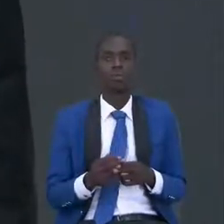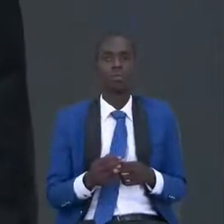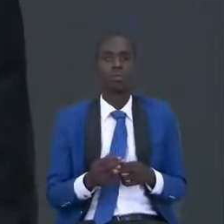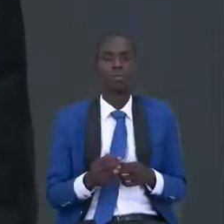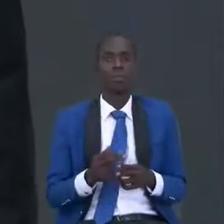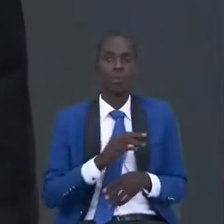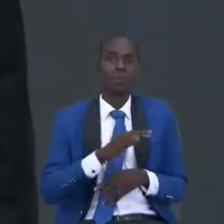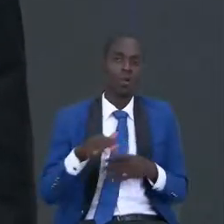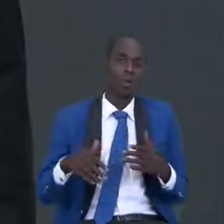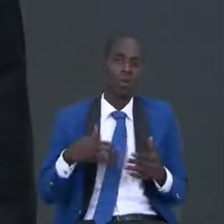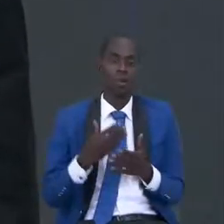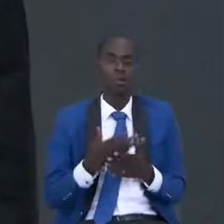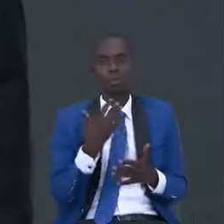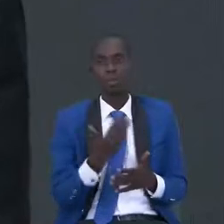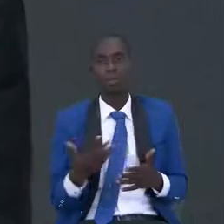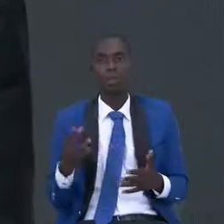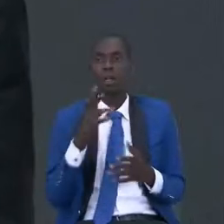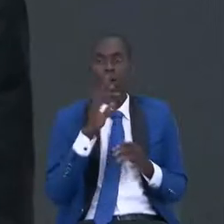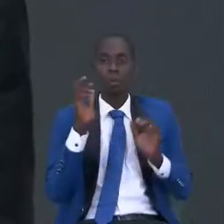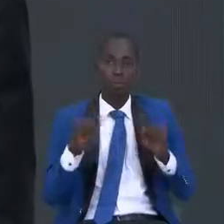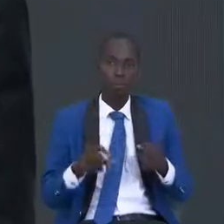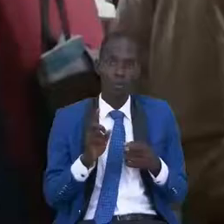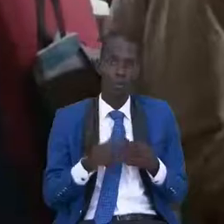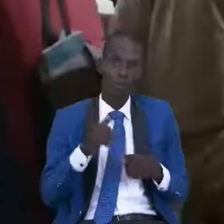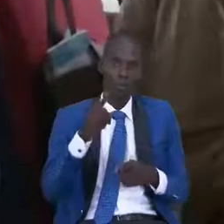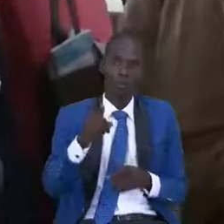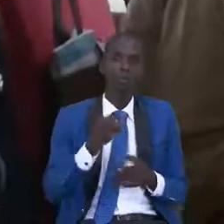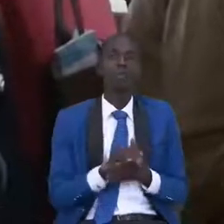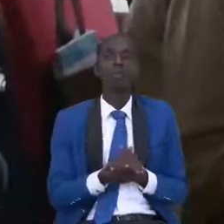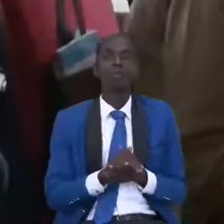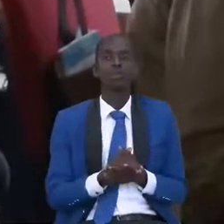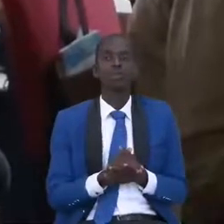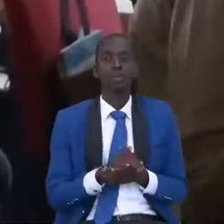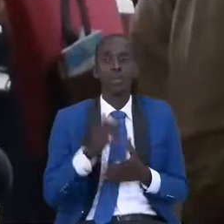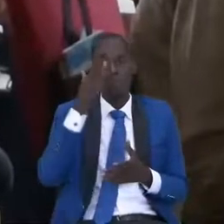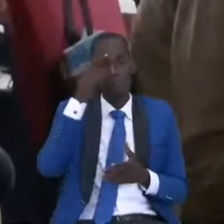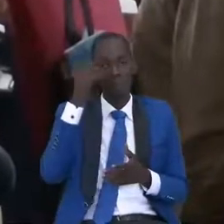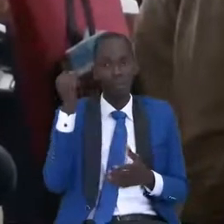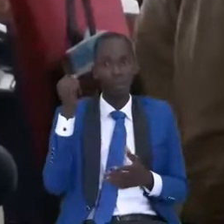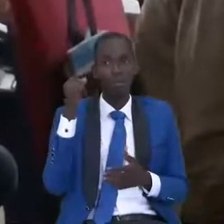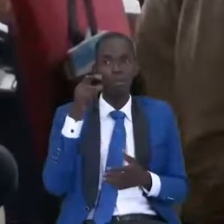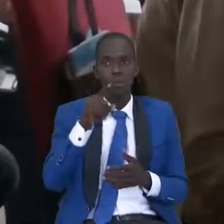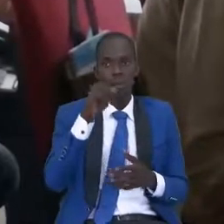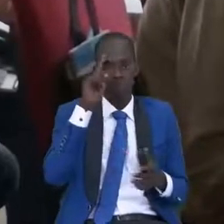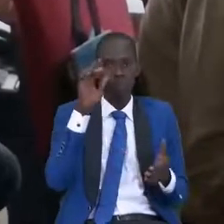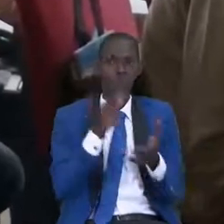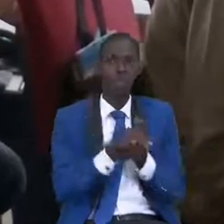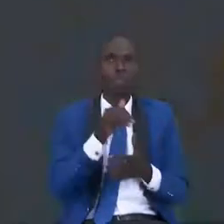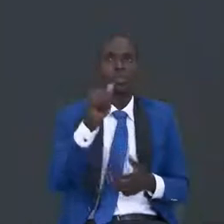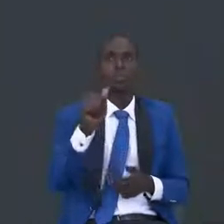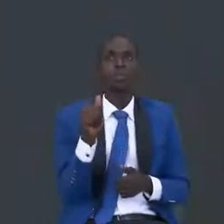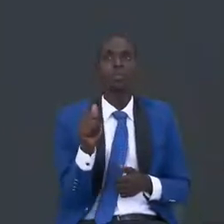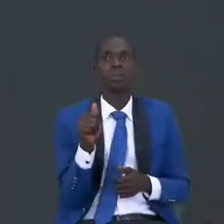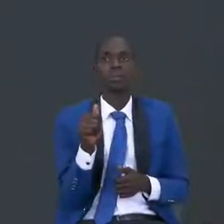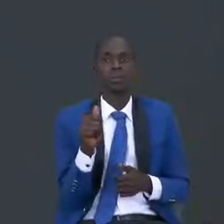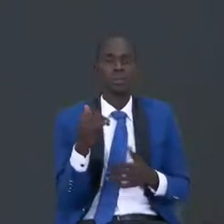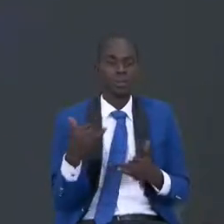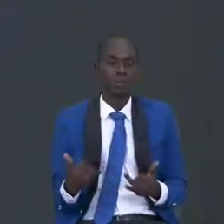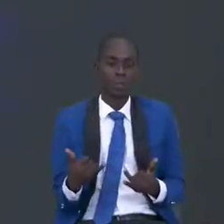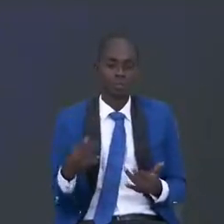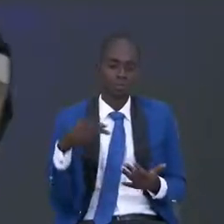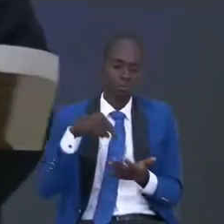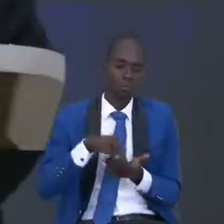Tout est possible pour toi parce que tu crois. Lève-toi maintenant